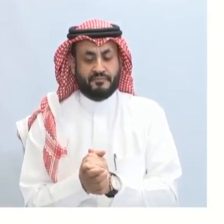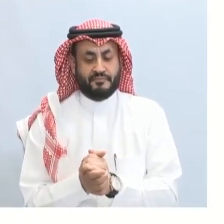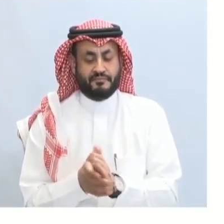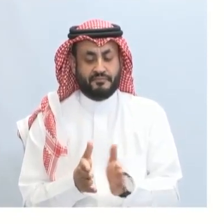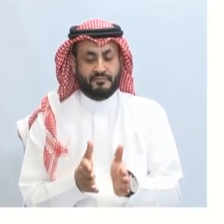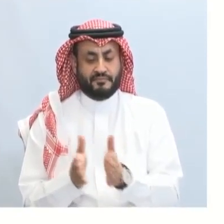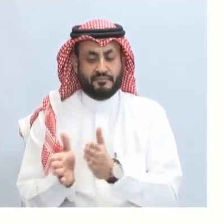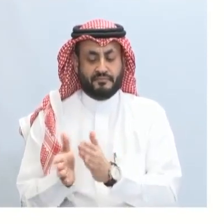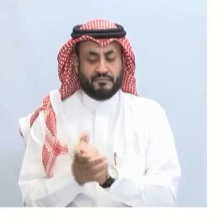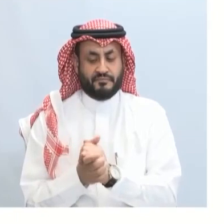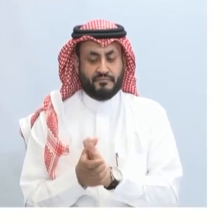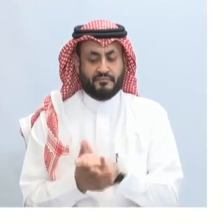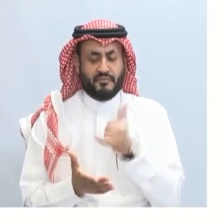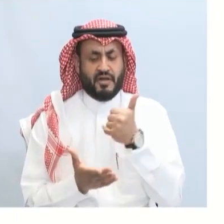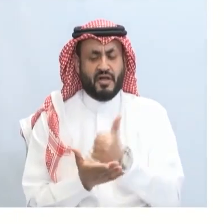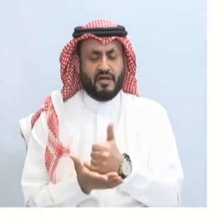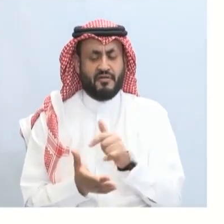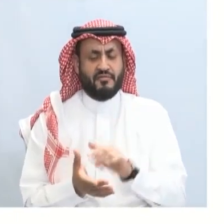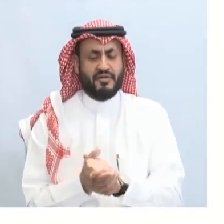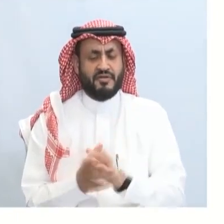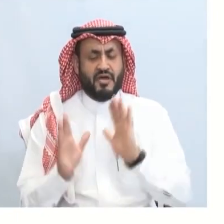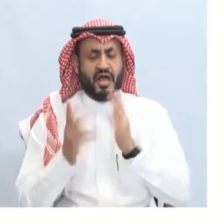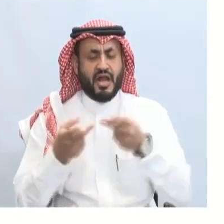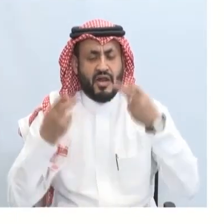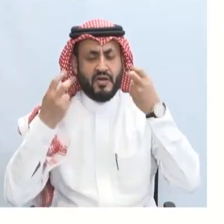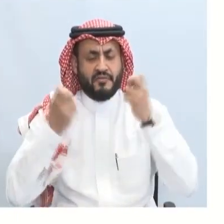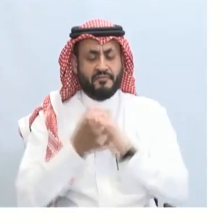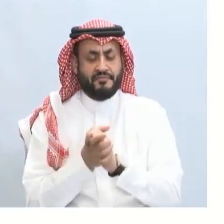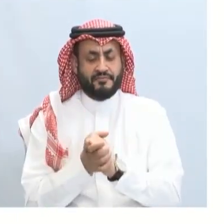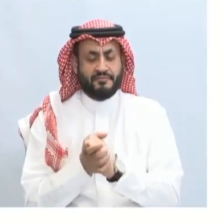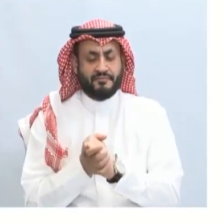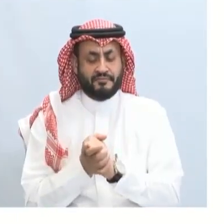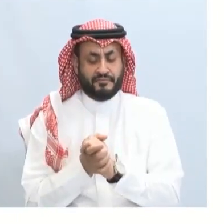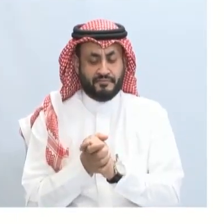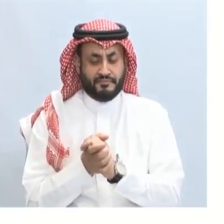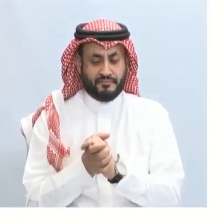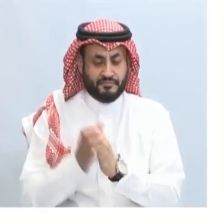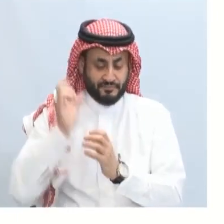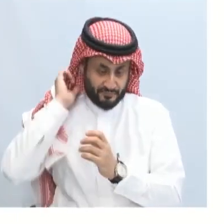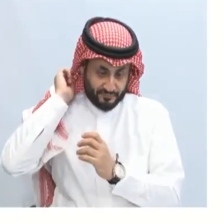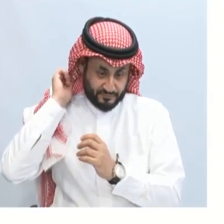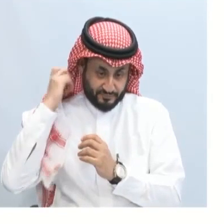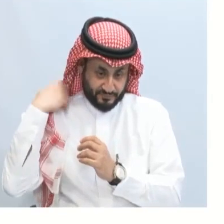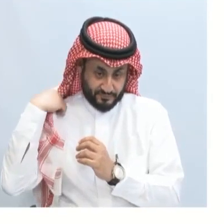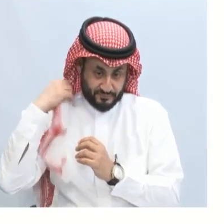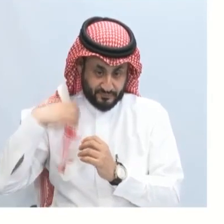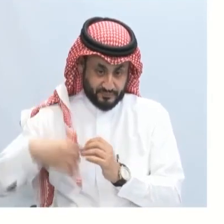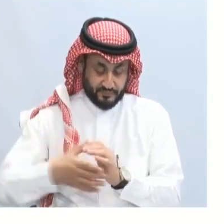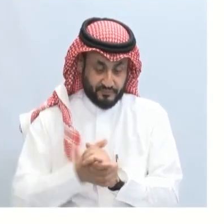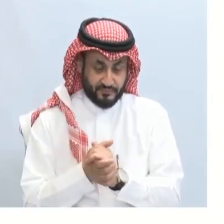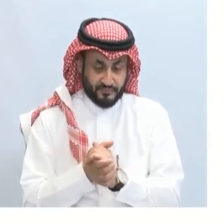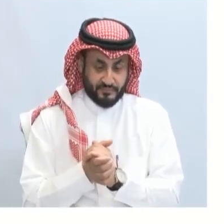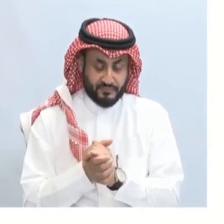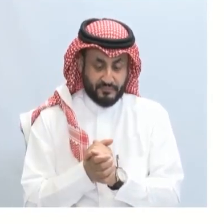ننتقل سويا المسؤوليه في علم الاجتماع سوف اتعرف في درسنا اليوم على المسؤوليه في علم